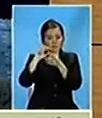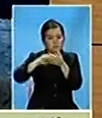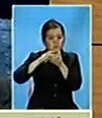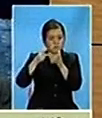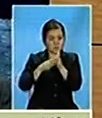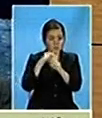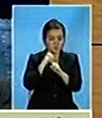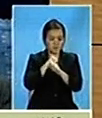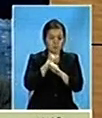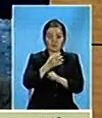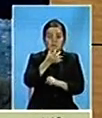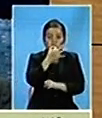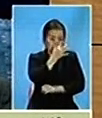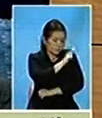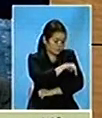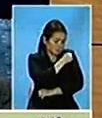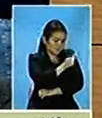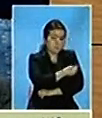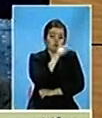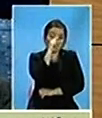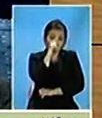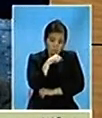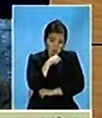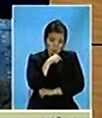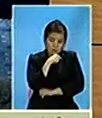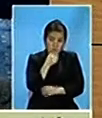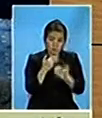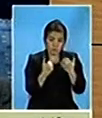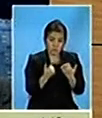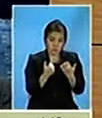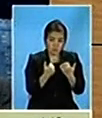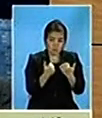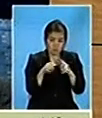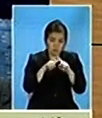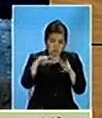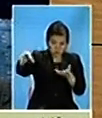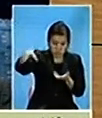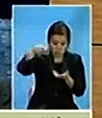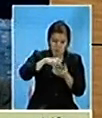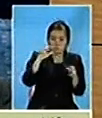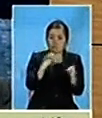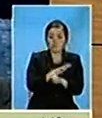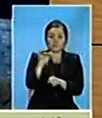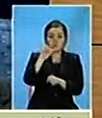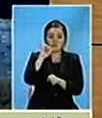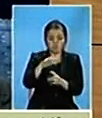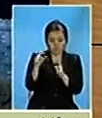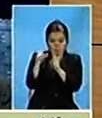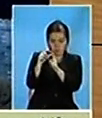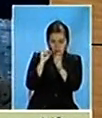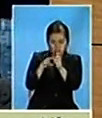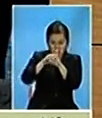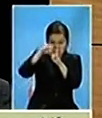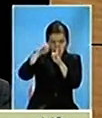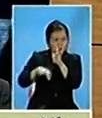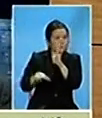อบวิชาชีพการแพทย์แผนไทยเข้ามาใช้แต่ก็ไม่ได้คัดลอกมาบางส่วนอย่างเช่นการแนะนำก็หายไปนะครับแ